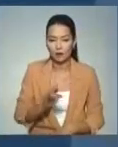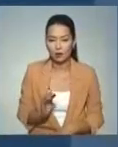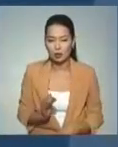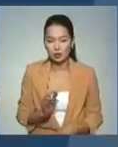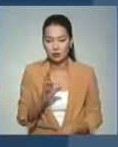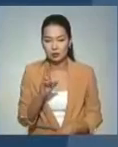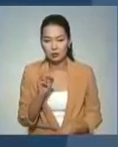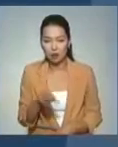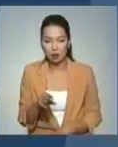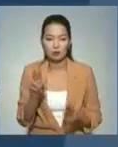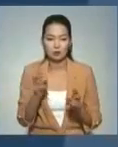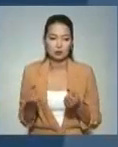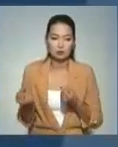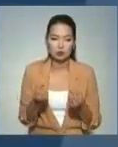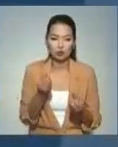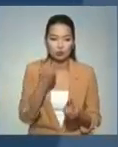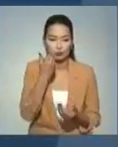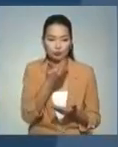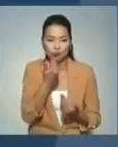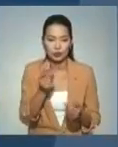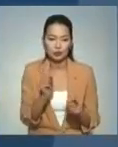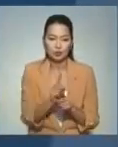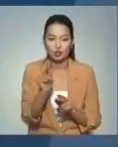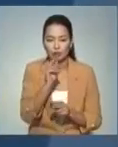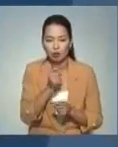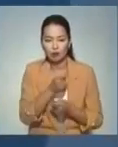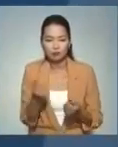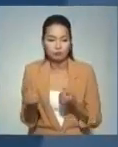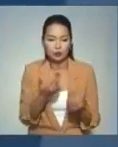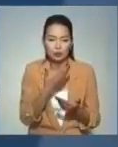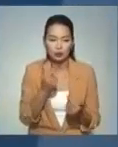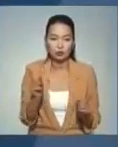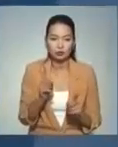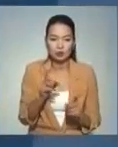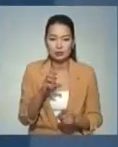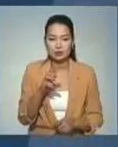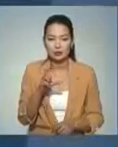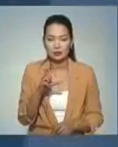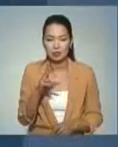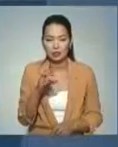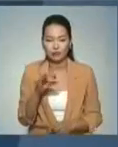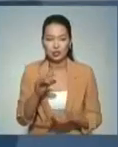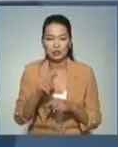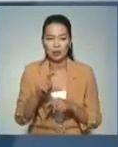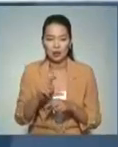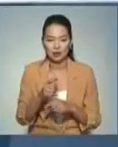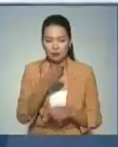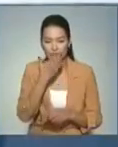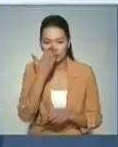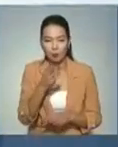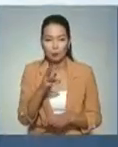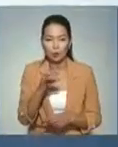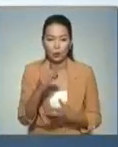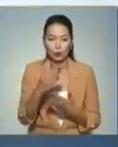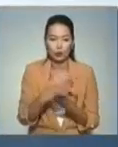Скат. Задержка еще ұялма ішінде бір шай бермейді задержкаға. Зато сен жеші стаканда, наглый, меню бар, оплата